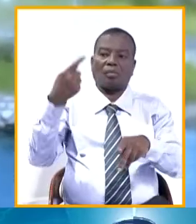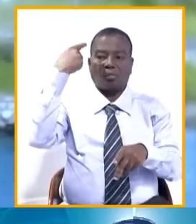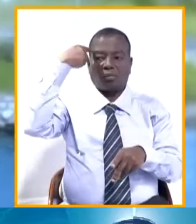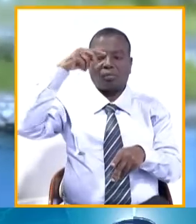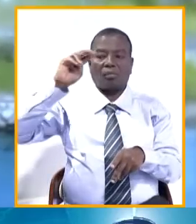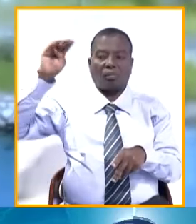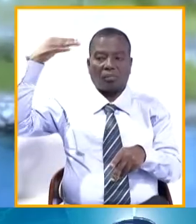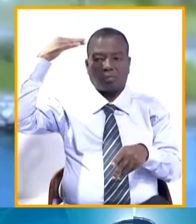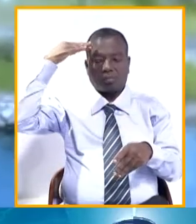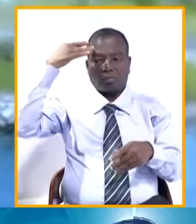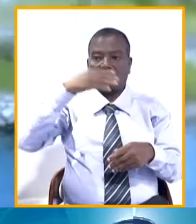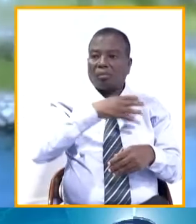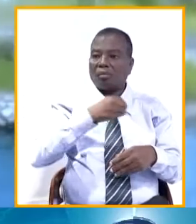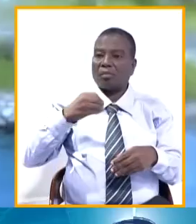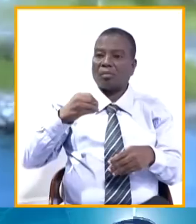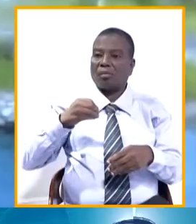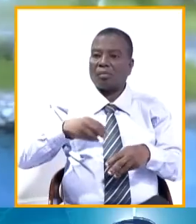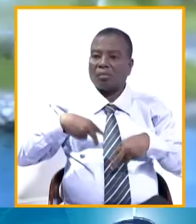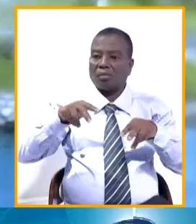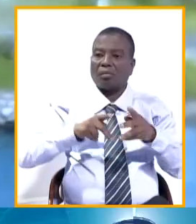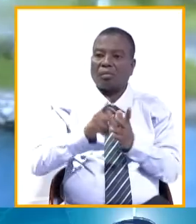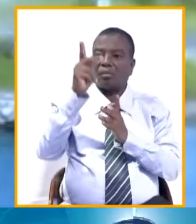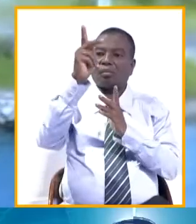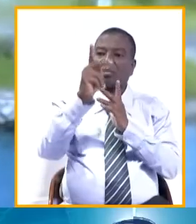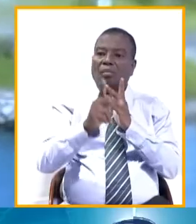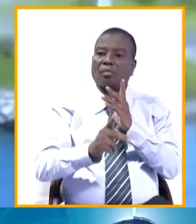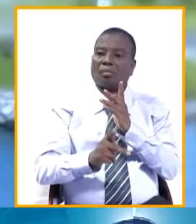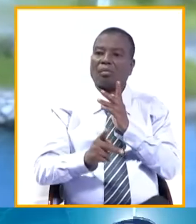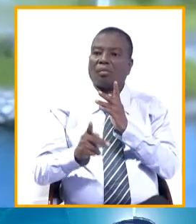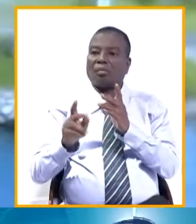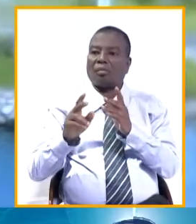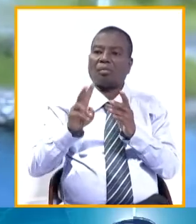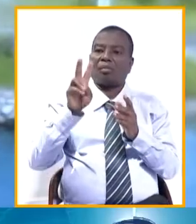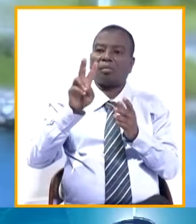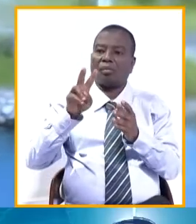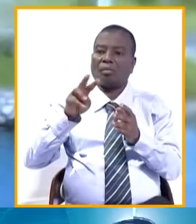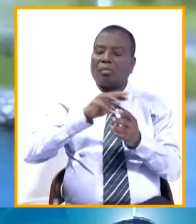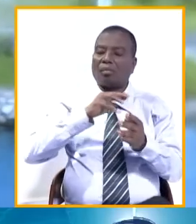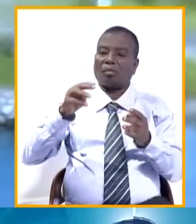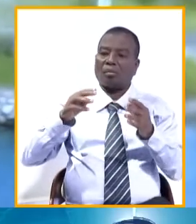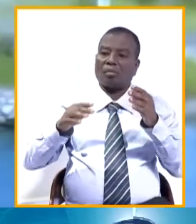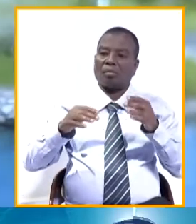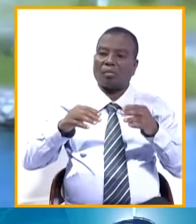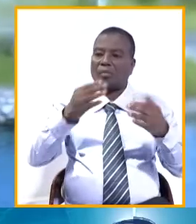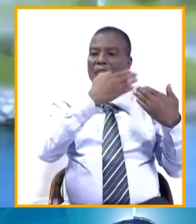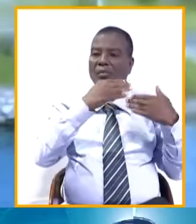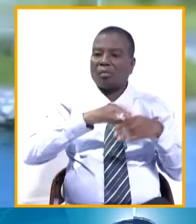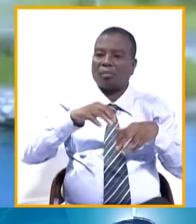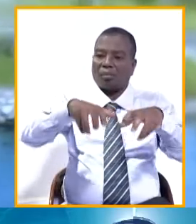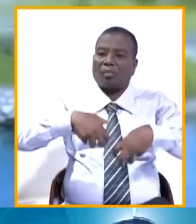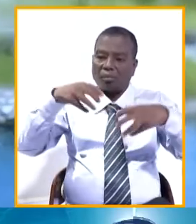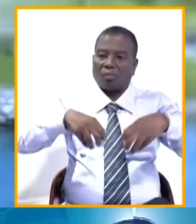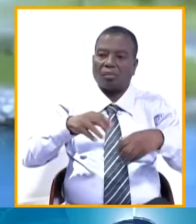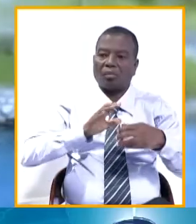Tiémoko Méliette Koné et sa délégation de vendre le programme Pacte des ministères en charge de l'agriculture, des